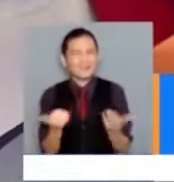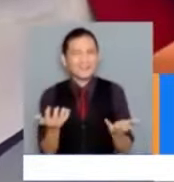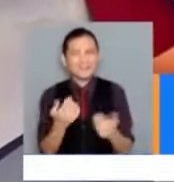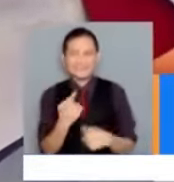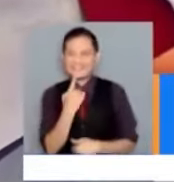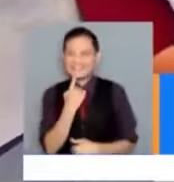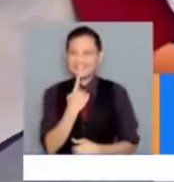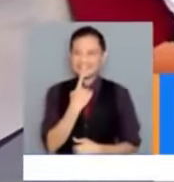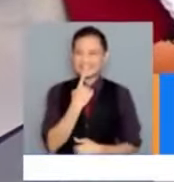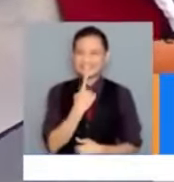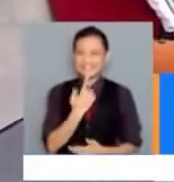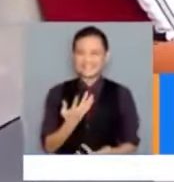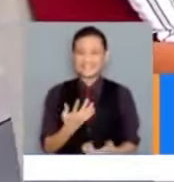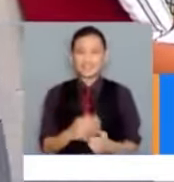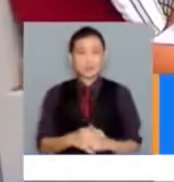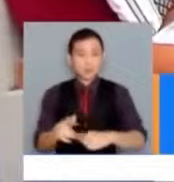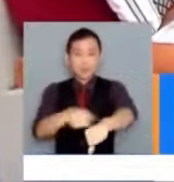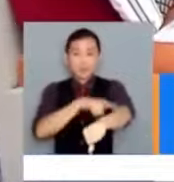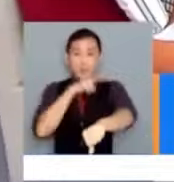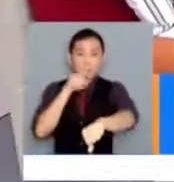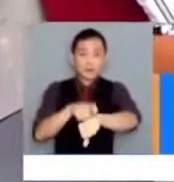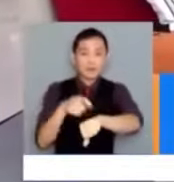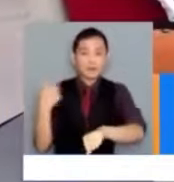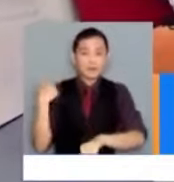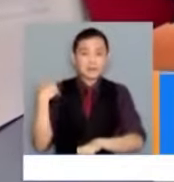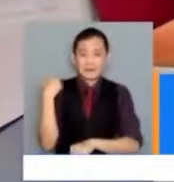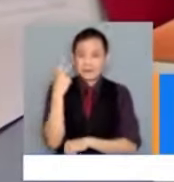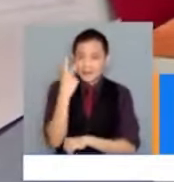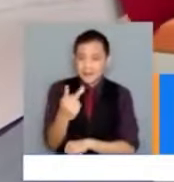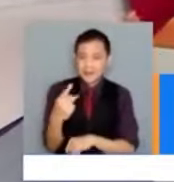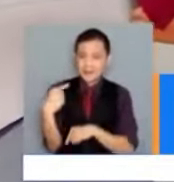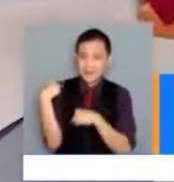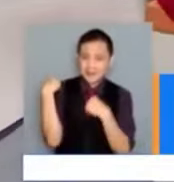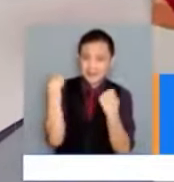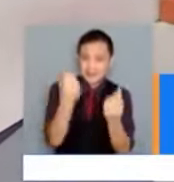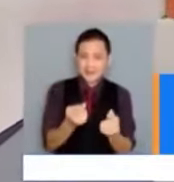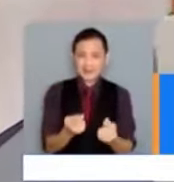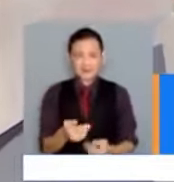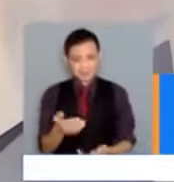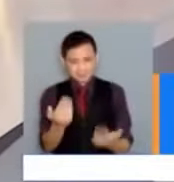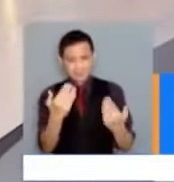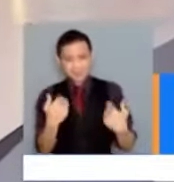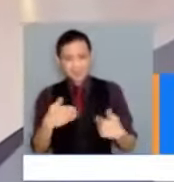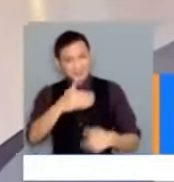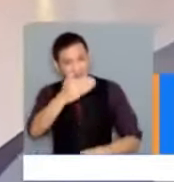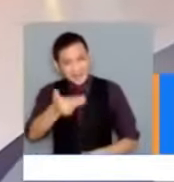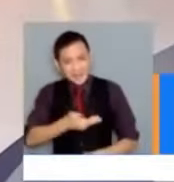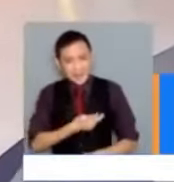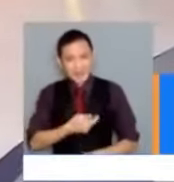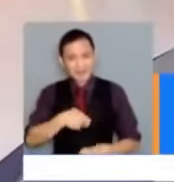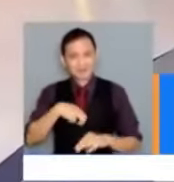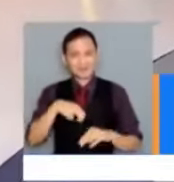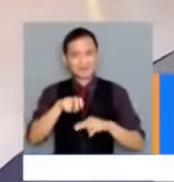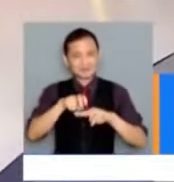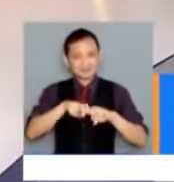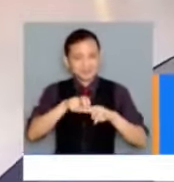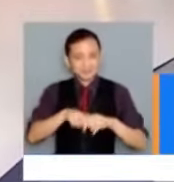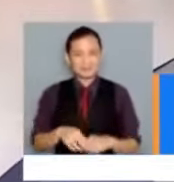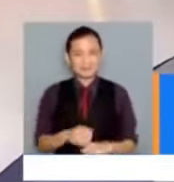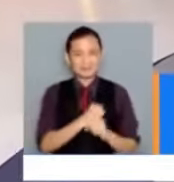Long time, long time. Trending ang magic natin. Oo nga. Yeah, welcome back. Hello again. Hello. Hello, hello,